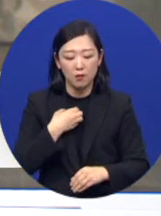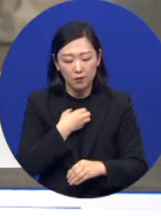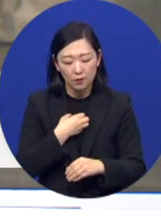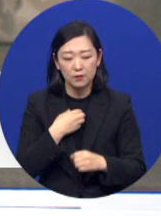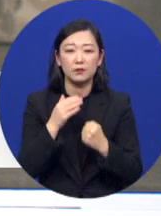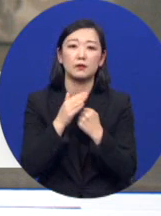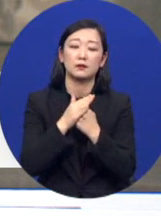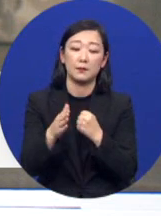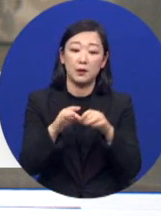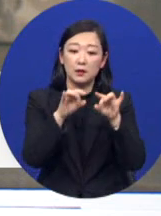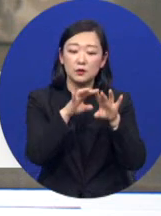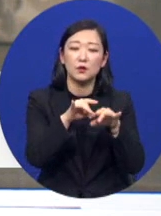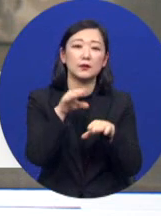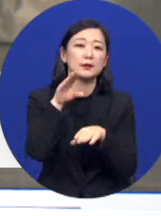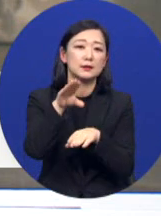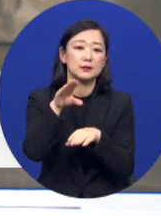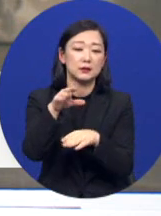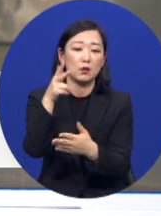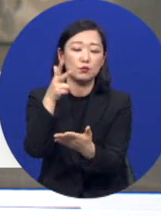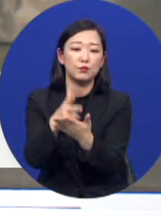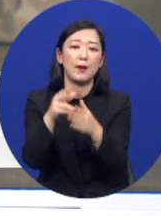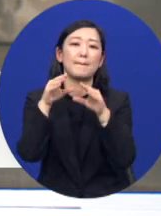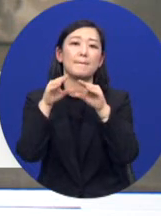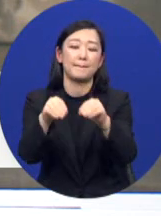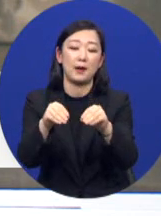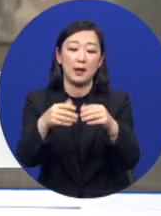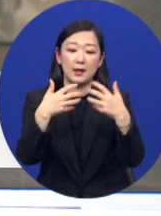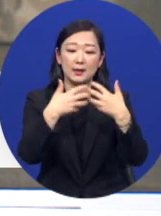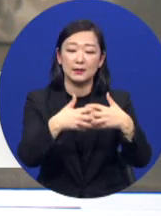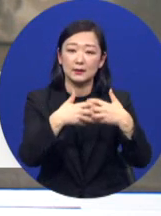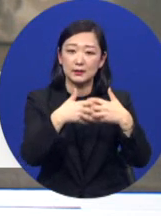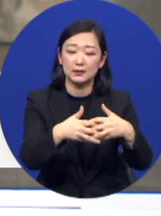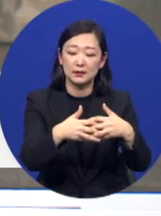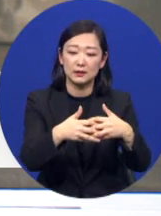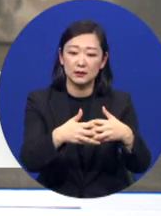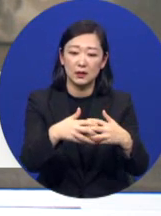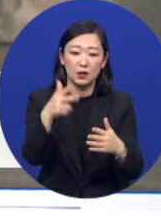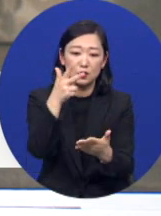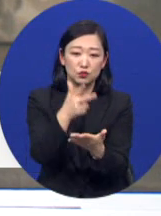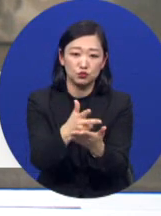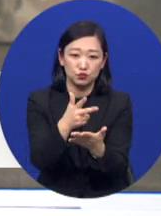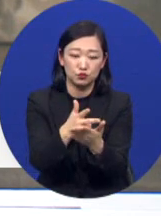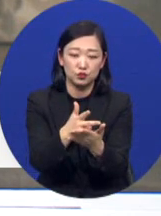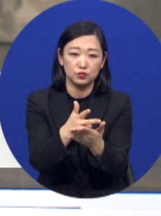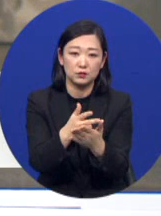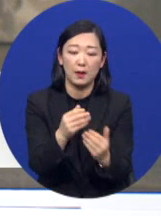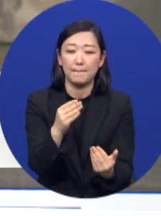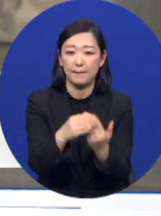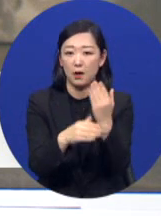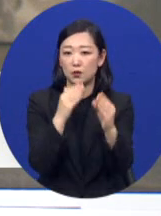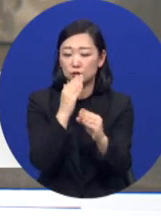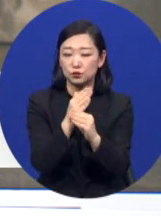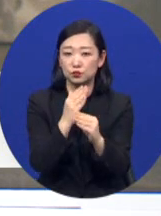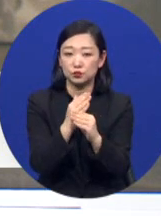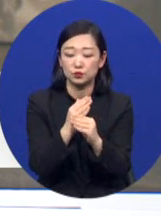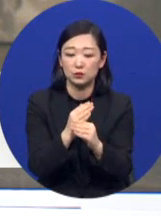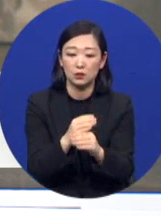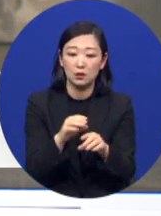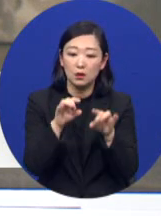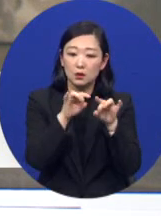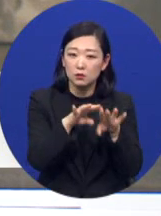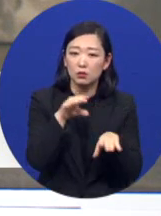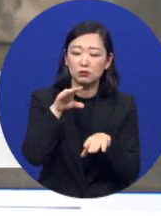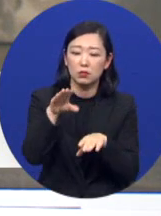때문에 전기차 주차를 금지하는 기계식 주차장이 속속 생기고 있습니다 전기차가 빠르게